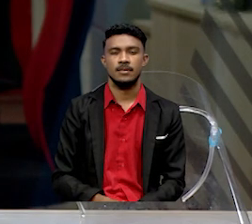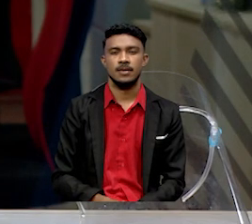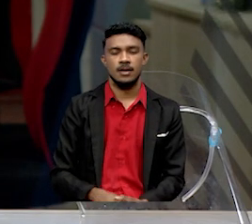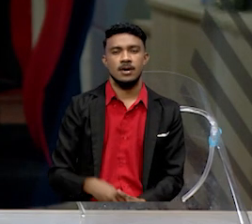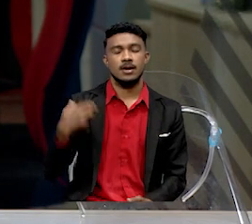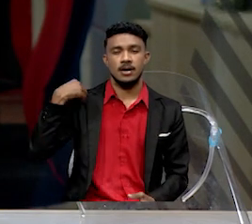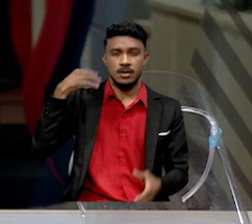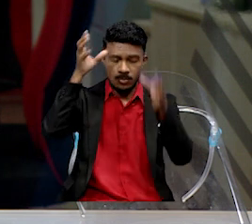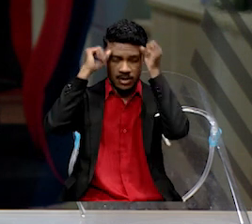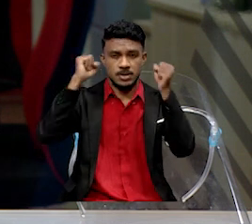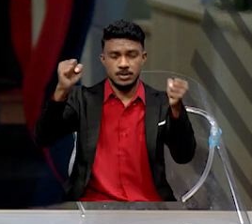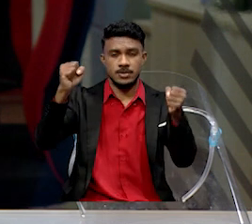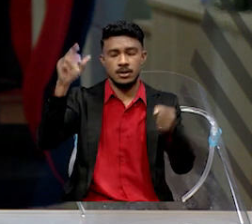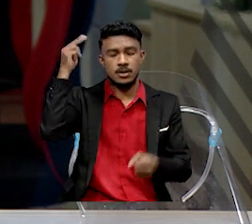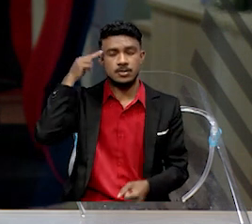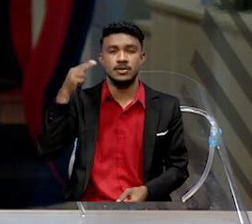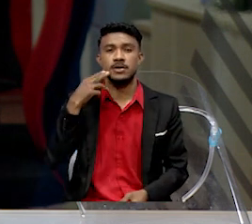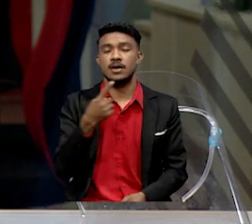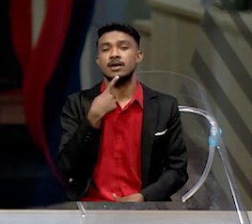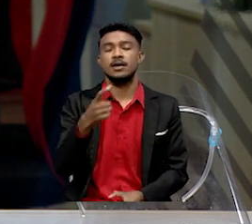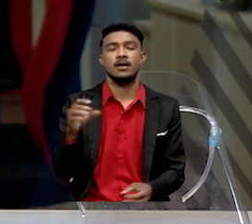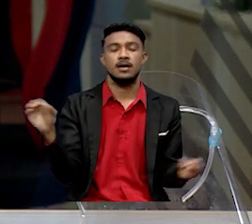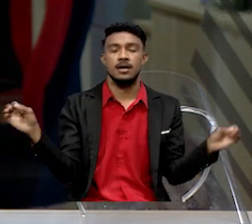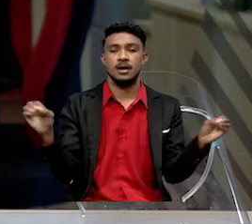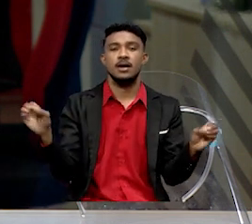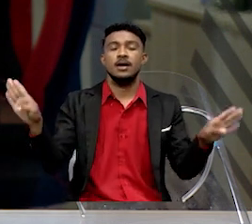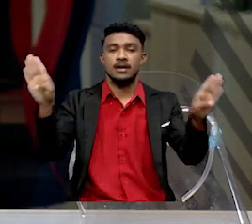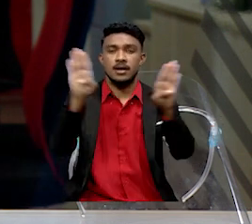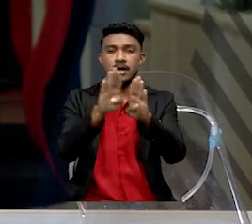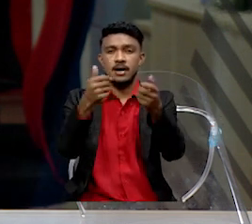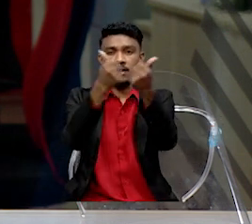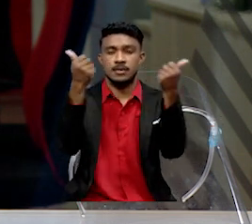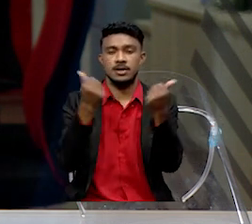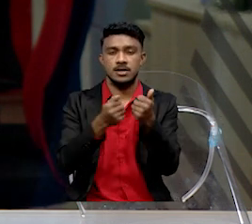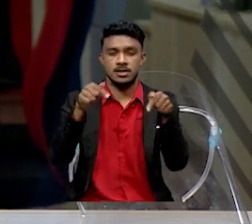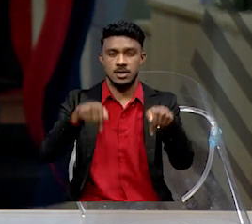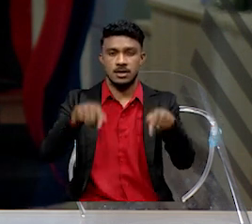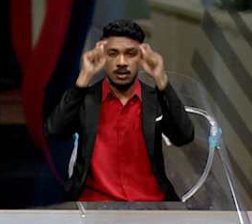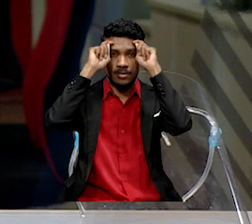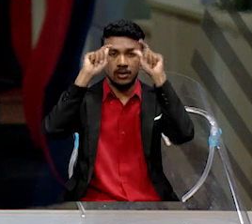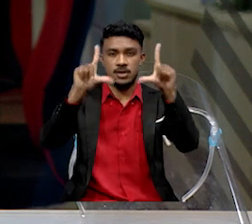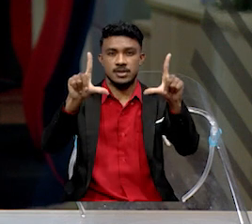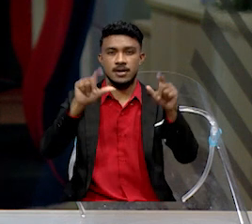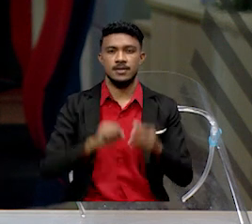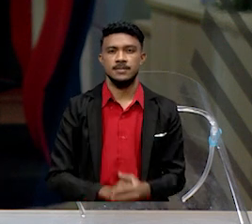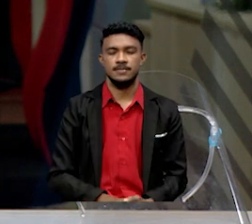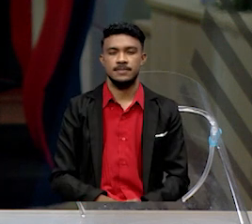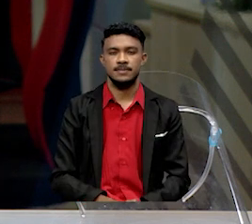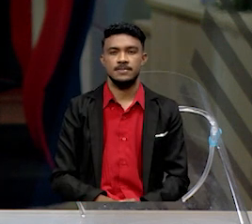Candidato Presidente Republika Zoramus Orta hateteng sel ataka arte marciais iha Timor-Leste.